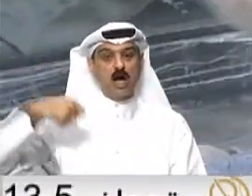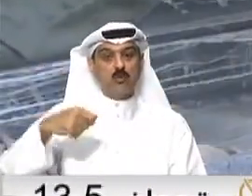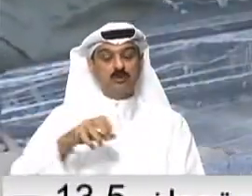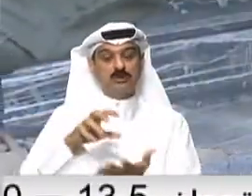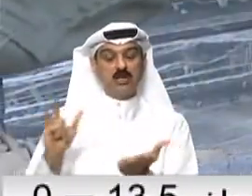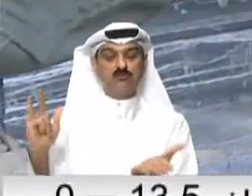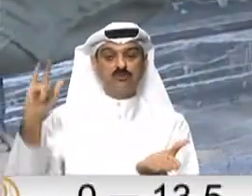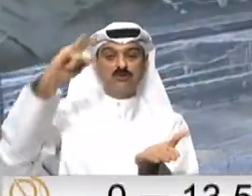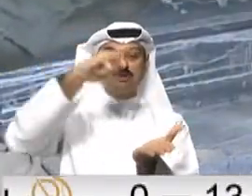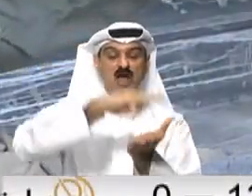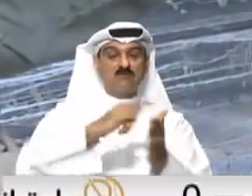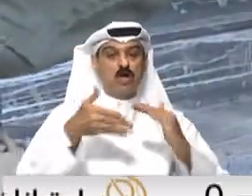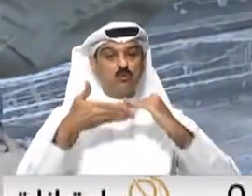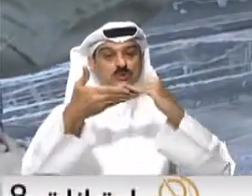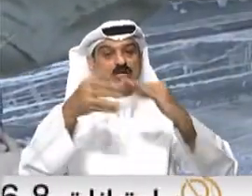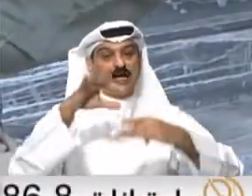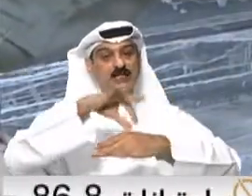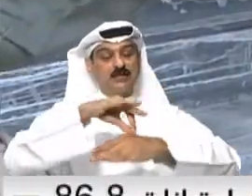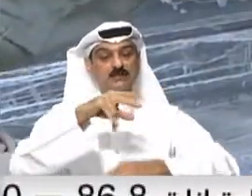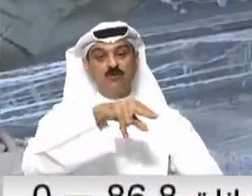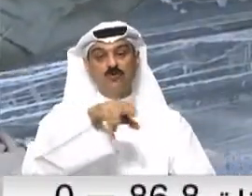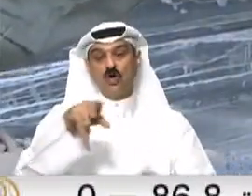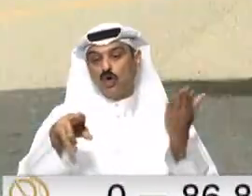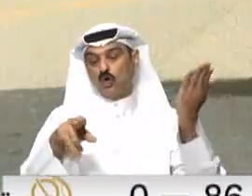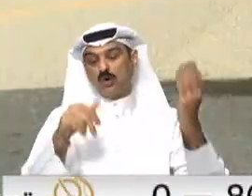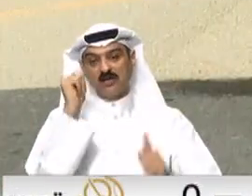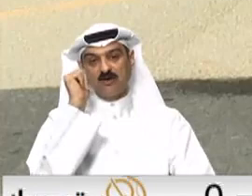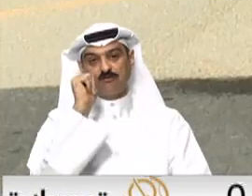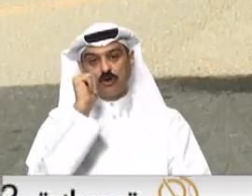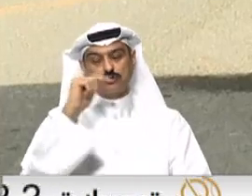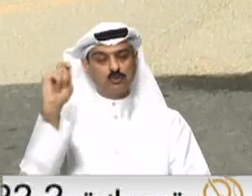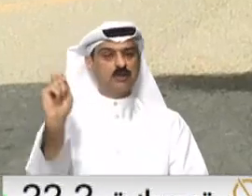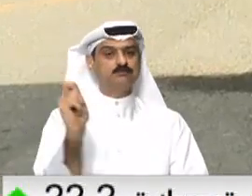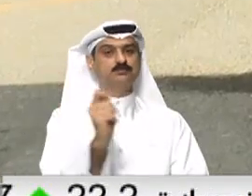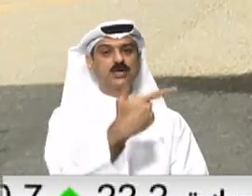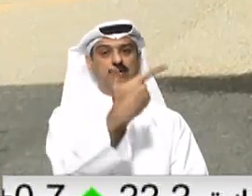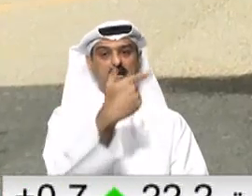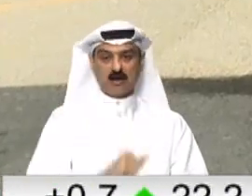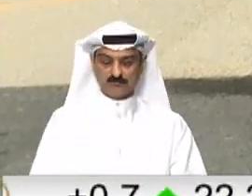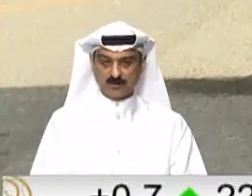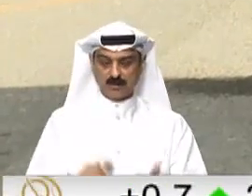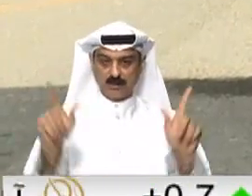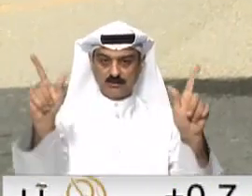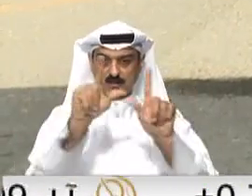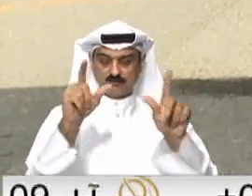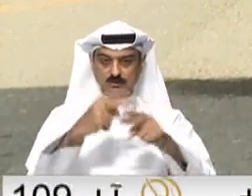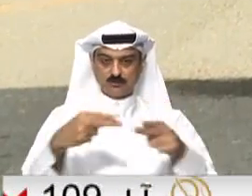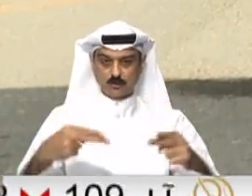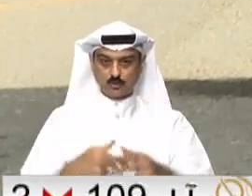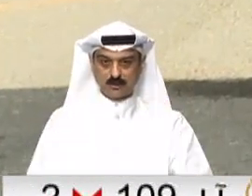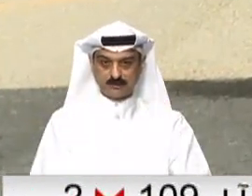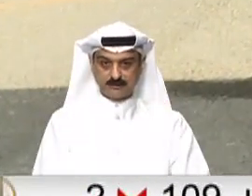لإرسال المساعدات الإنسانية للأشقاء في السودان بالسرعة الممكنة. نواف شراكي، تلفزيون دولة الكويت.